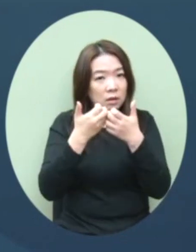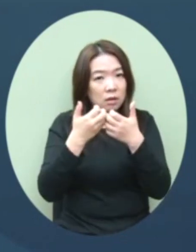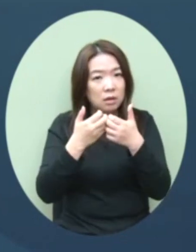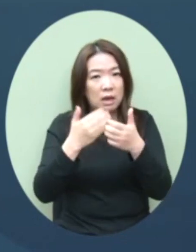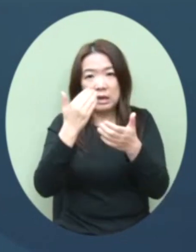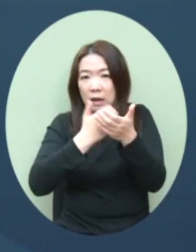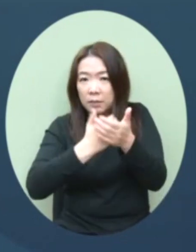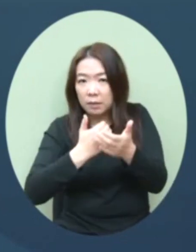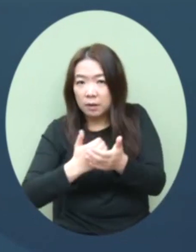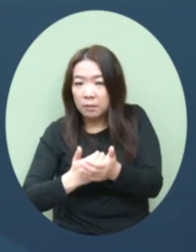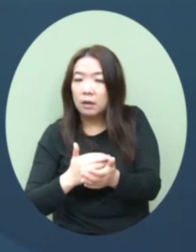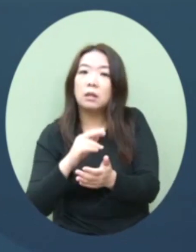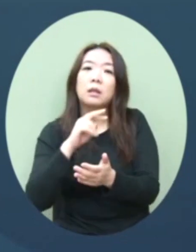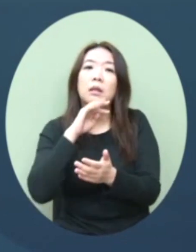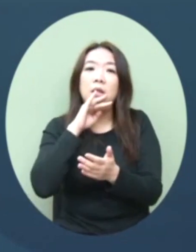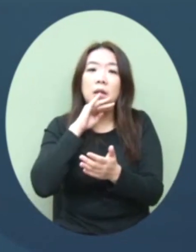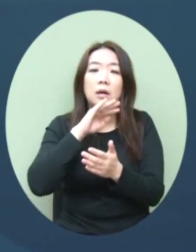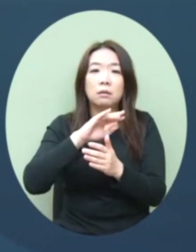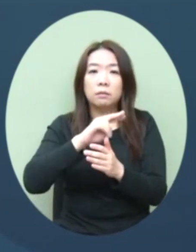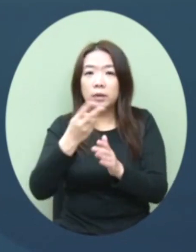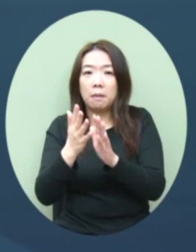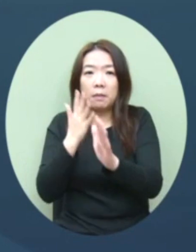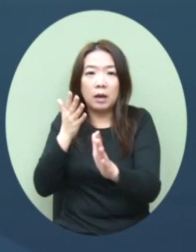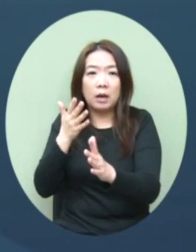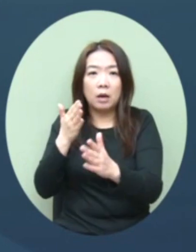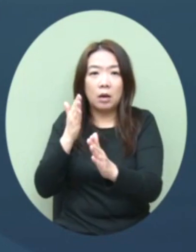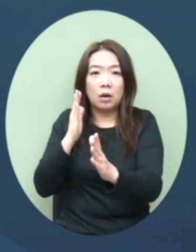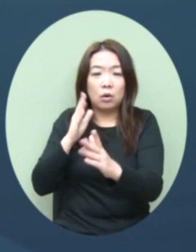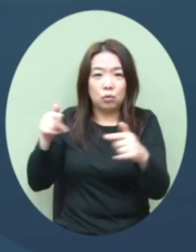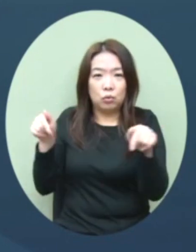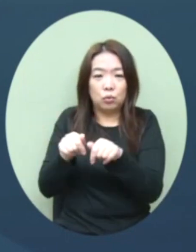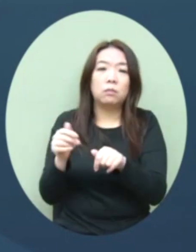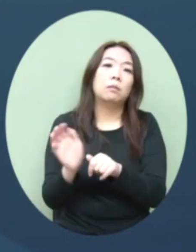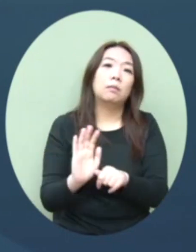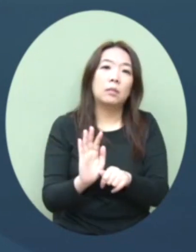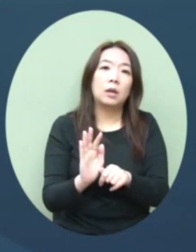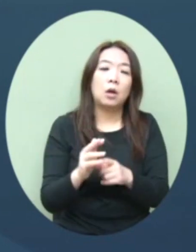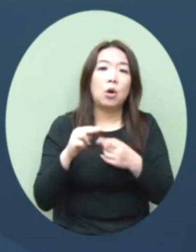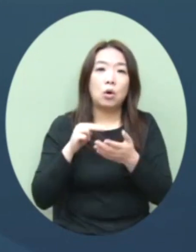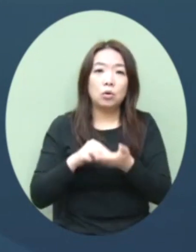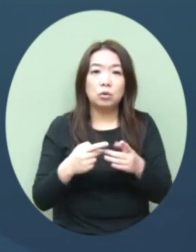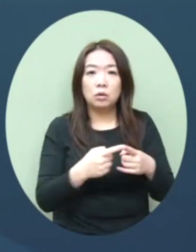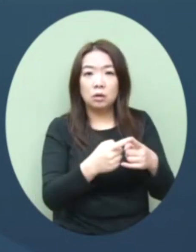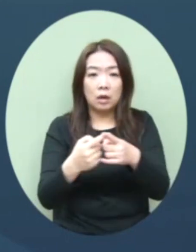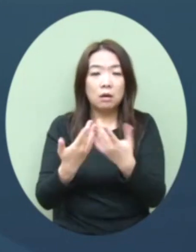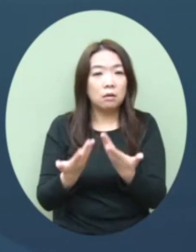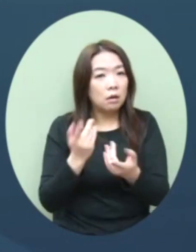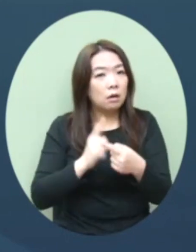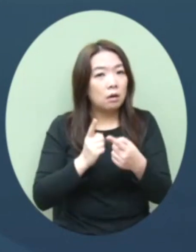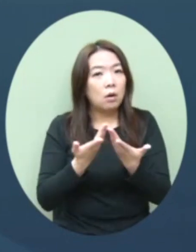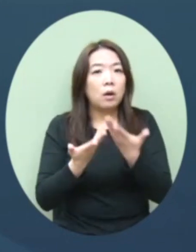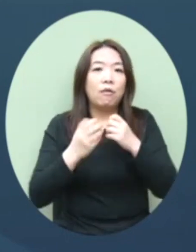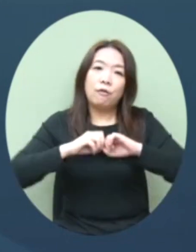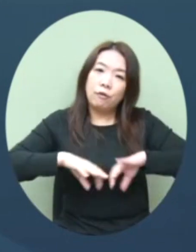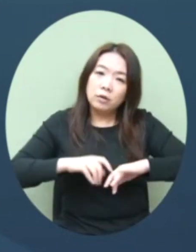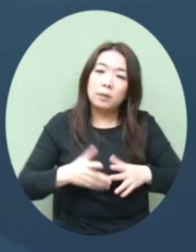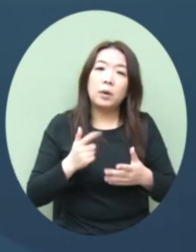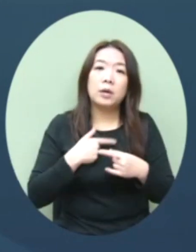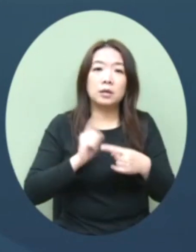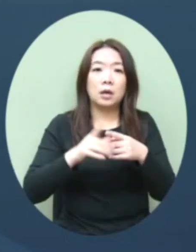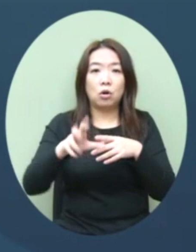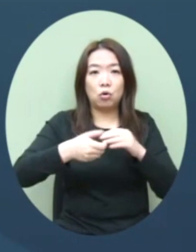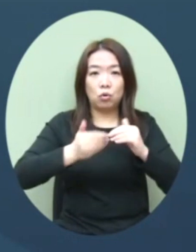達至這個效果我相信這個效果都是市民比較現在放心他們可以拿醜